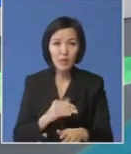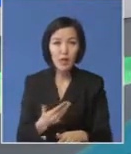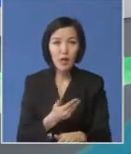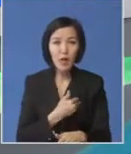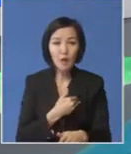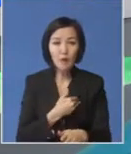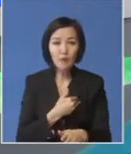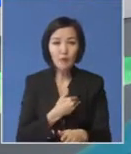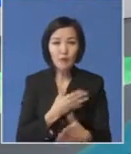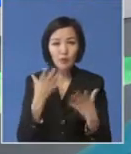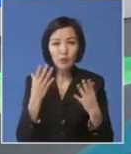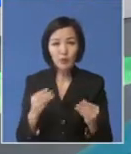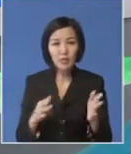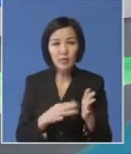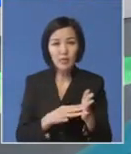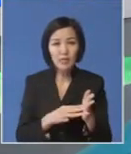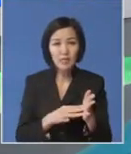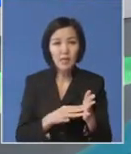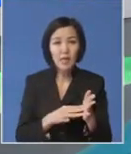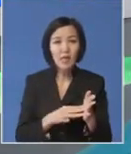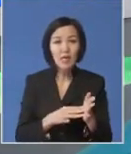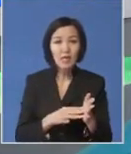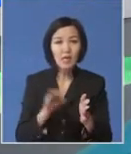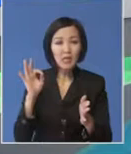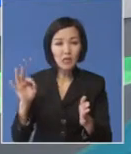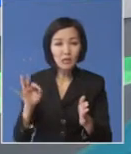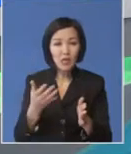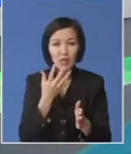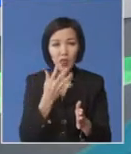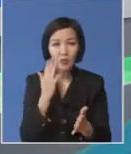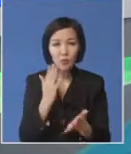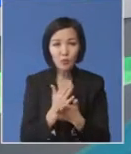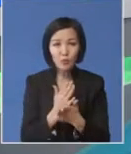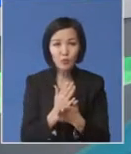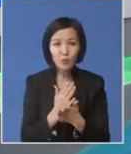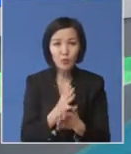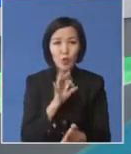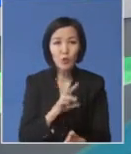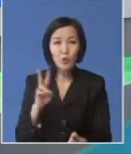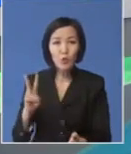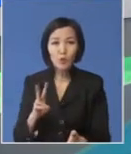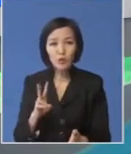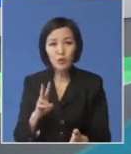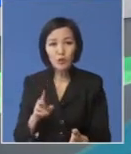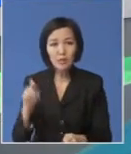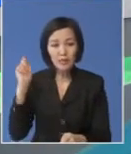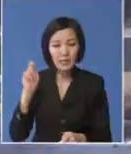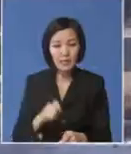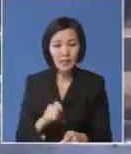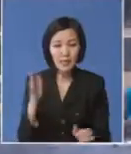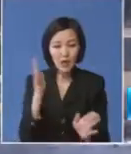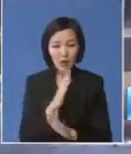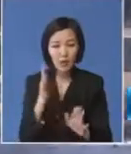күндіз 8 градусқа дейін жылынуы мүмкін. Ауа райының бұлай күрт жылынуына оңтүстіктен келген антициклон себеп. Мұндай құбылыс